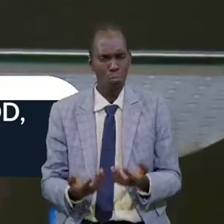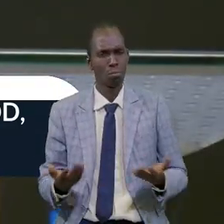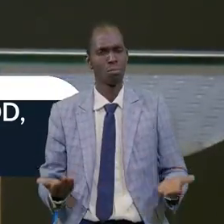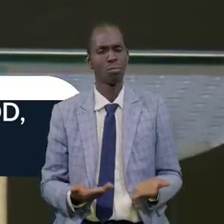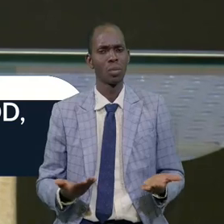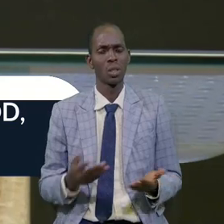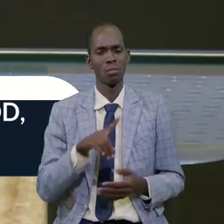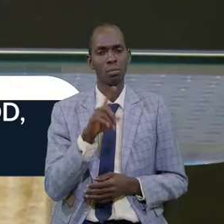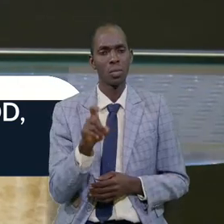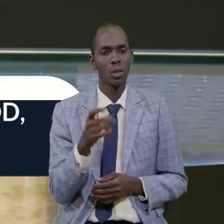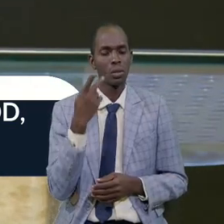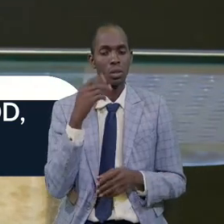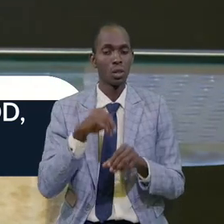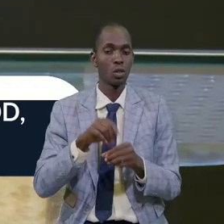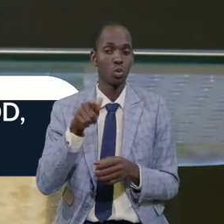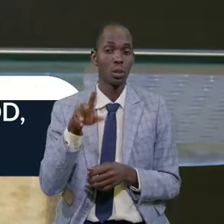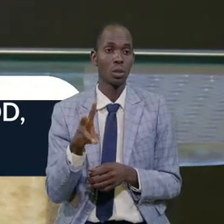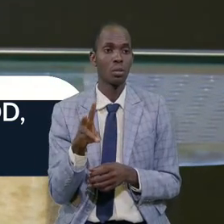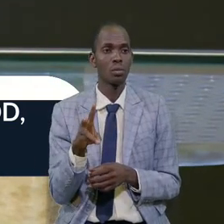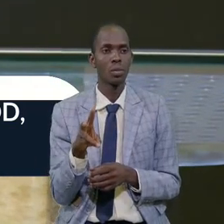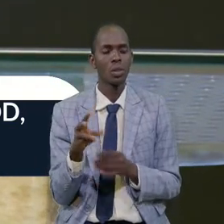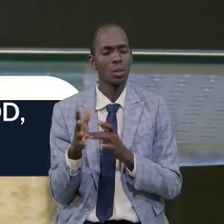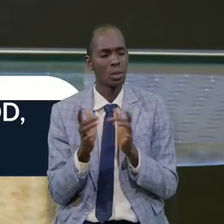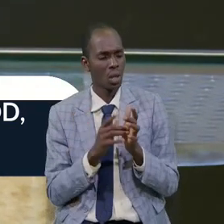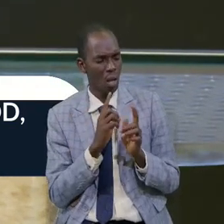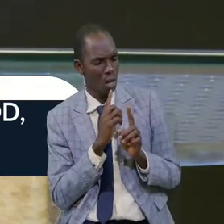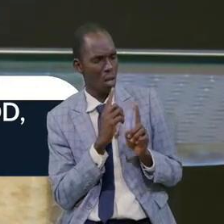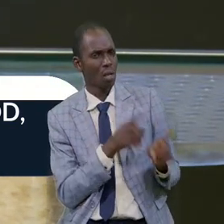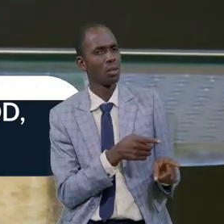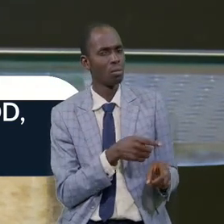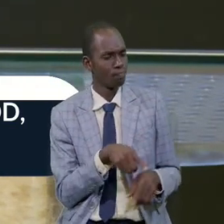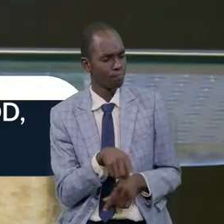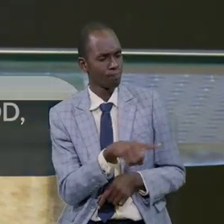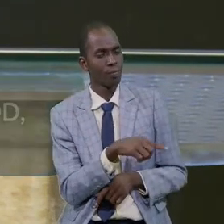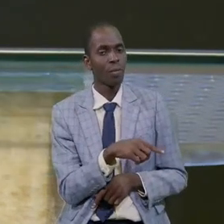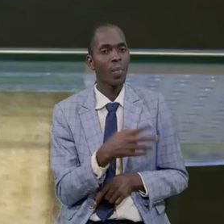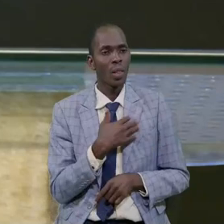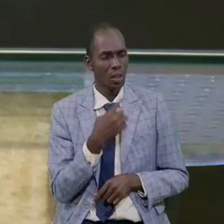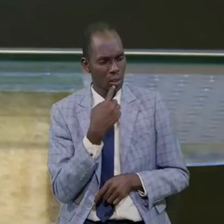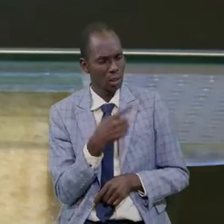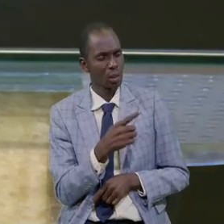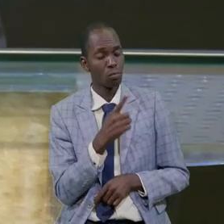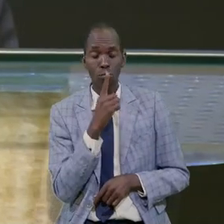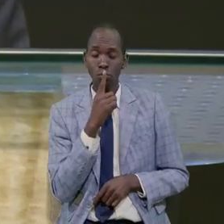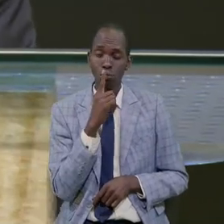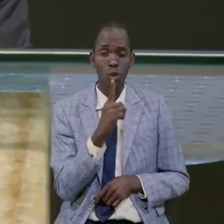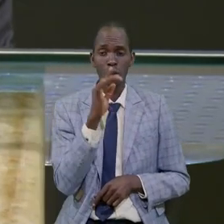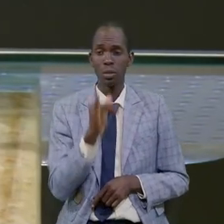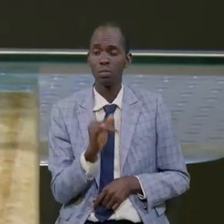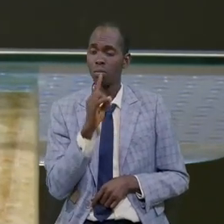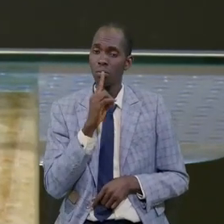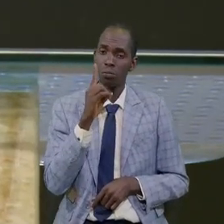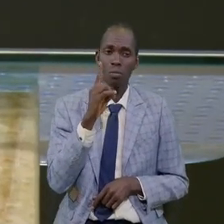venu ici ?» Le verset 26 dit, « Jésus leur répondit, «